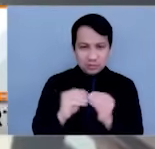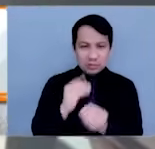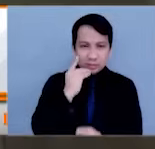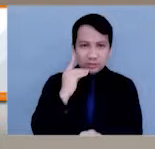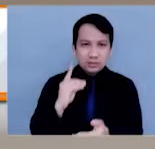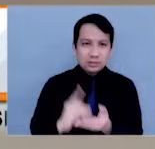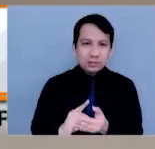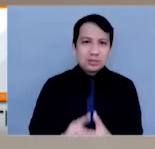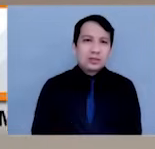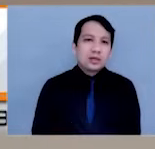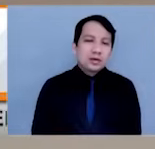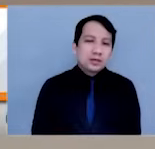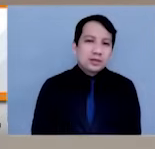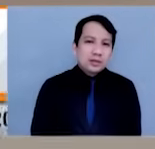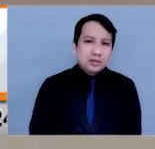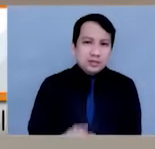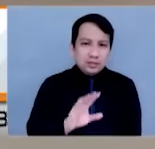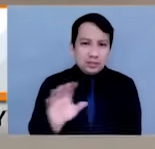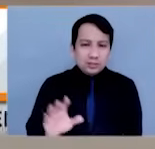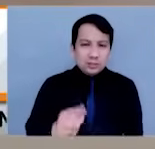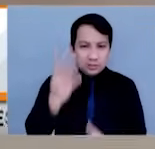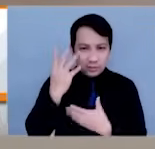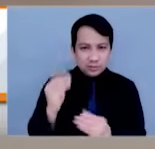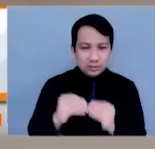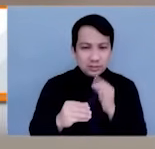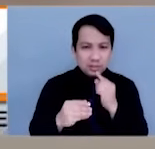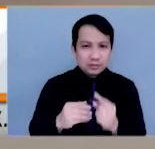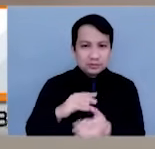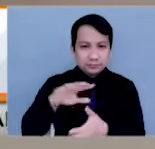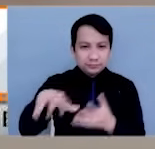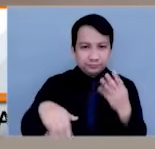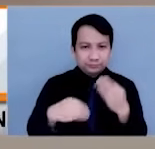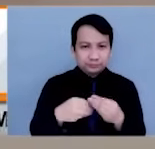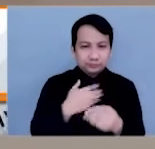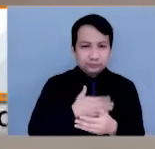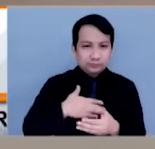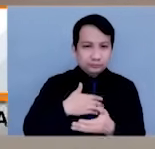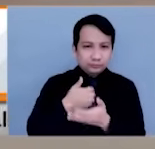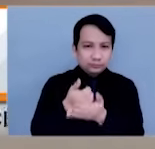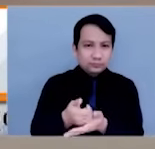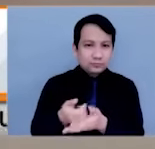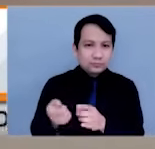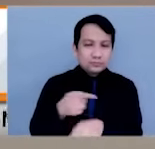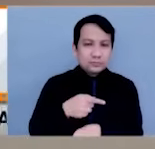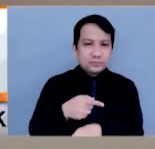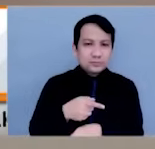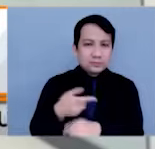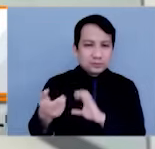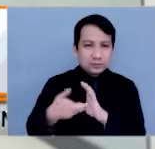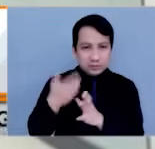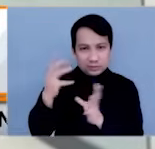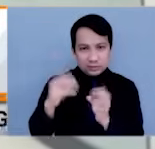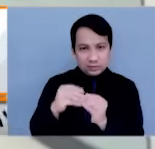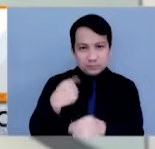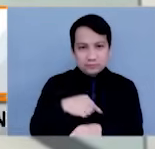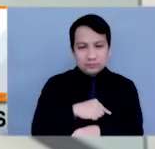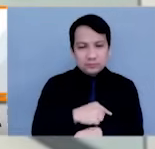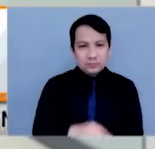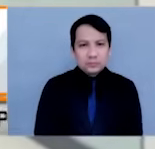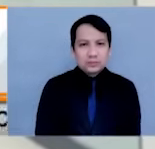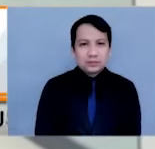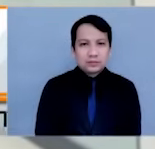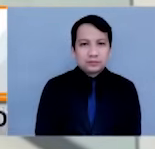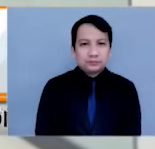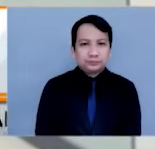documentation. Kinausap raw nila si Guo matapos itong humingi ng tulong dahil sa umunoy mga death threats sa kanya. So we looked at the